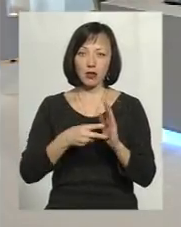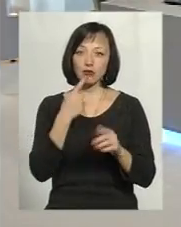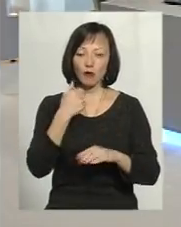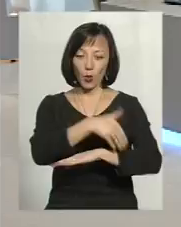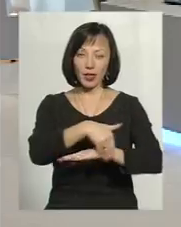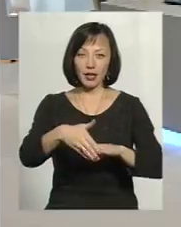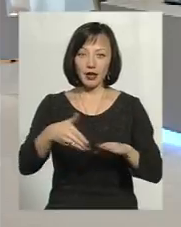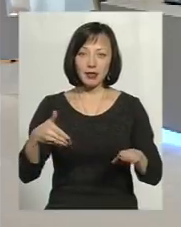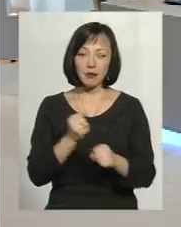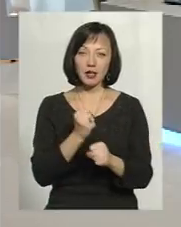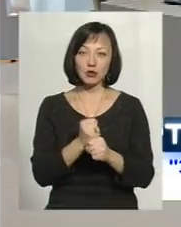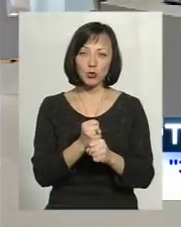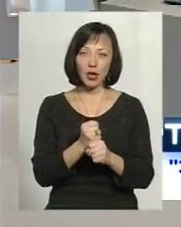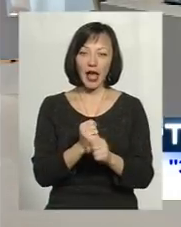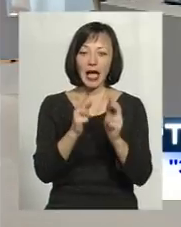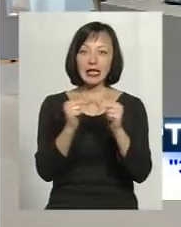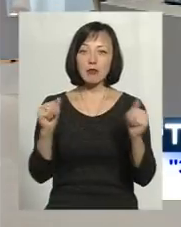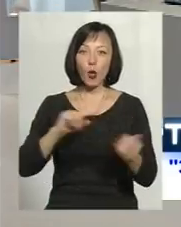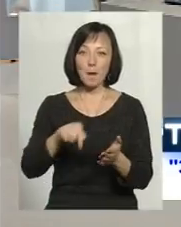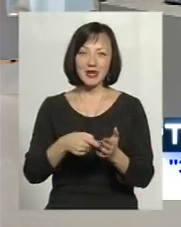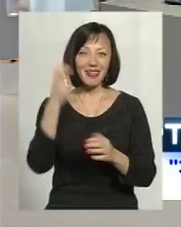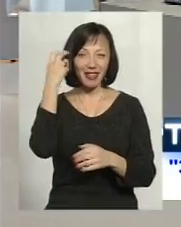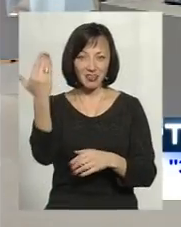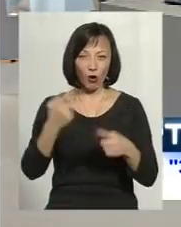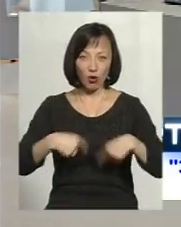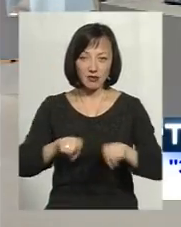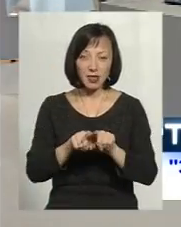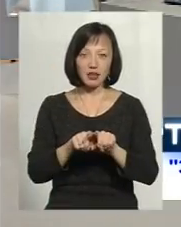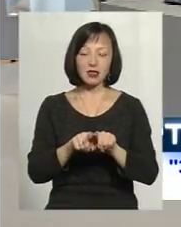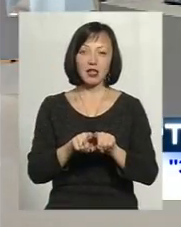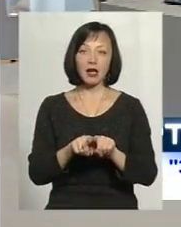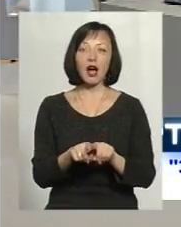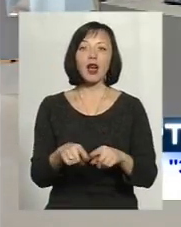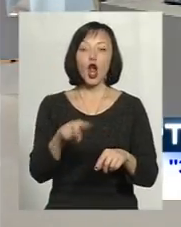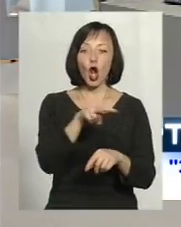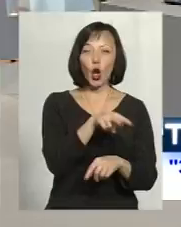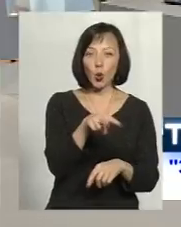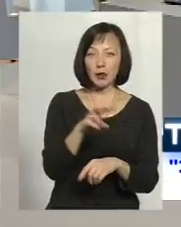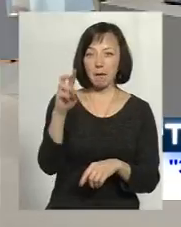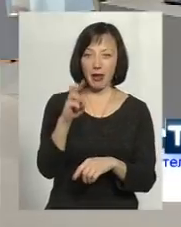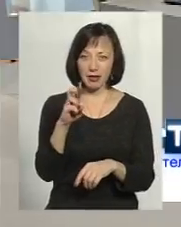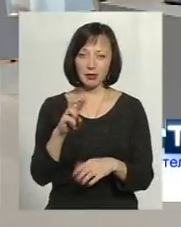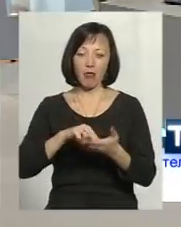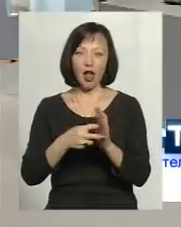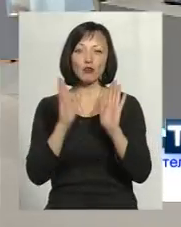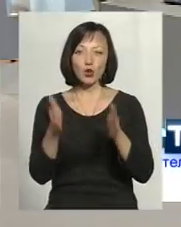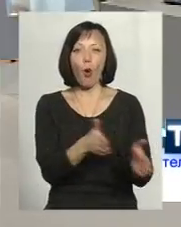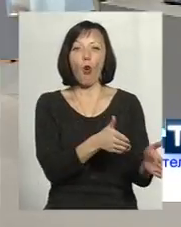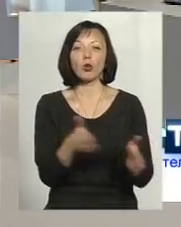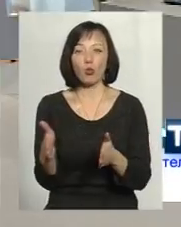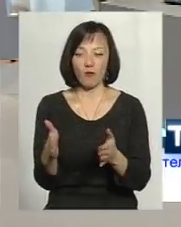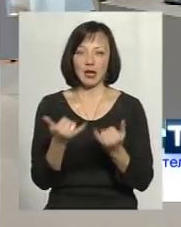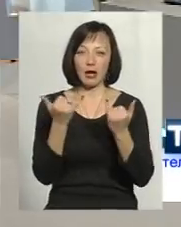ліній працює Дніпромісто, це київська ліцензована організація, теж лютий-березень. План червоних ліній буде готовий